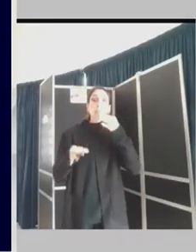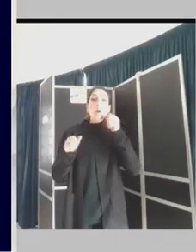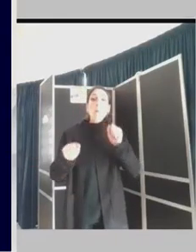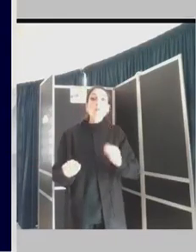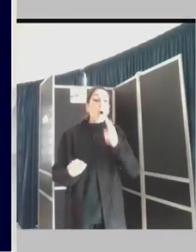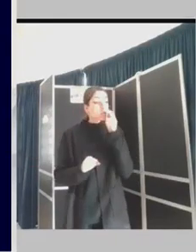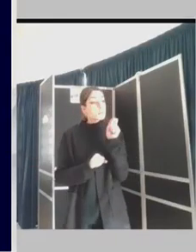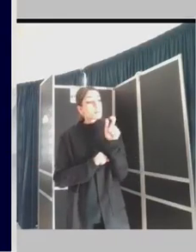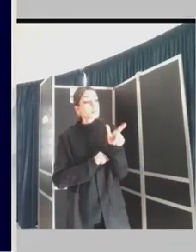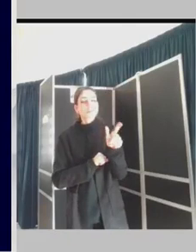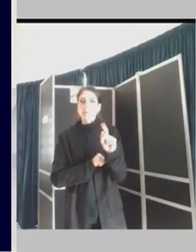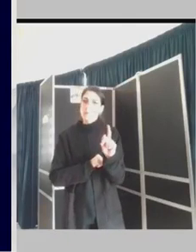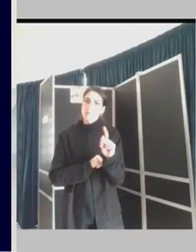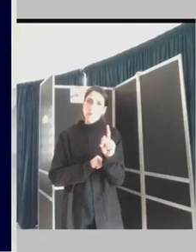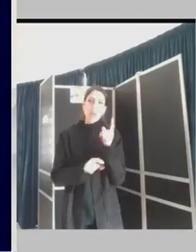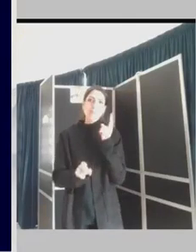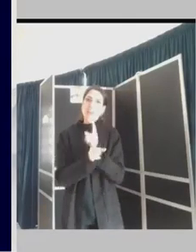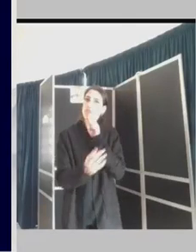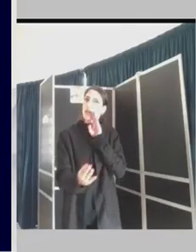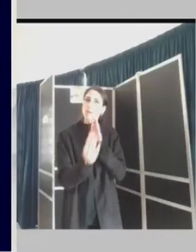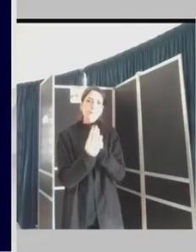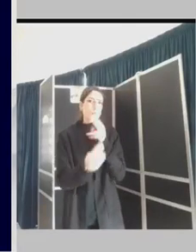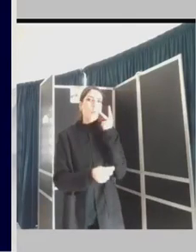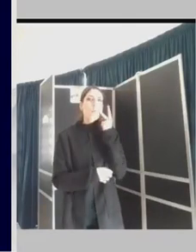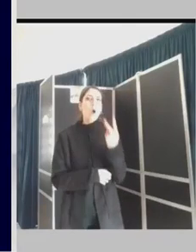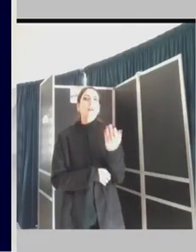troppo spesso io ho sentito dire